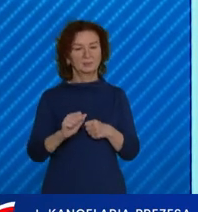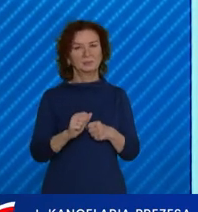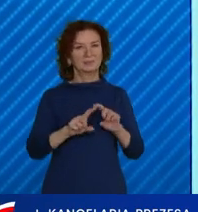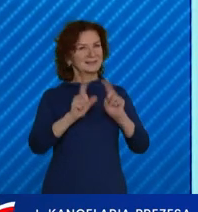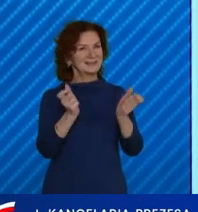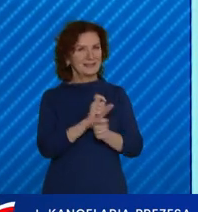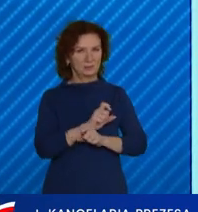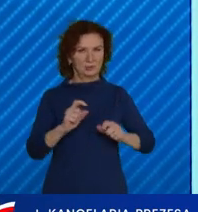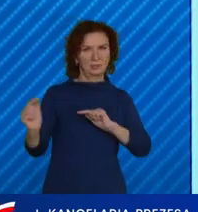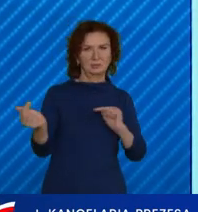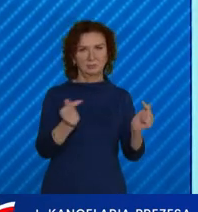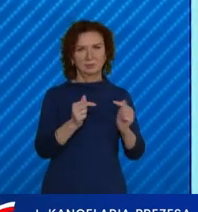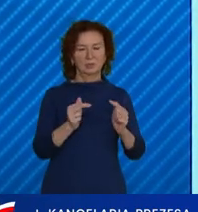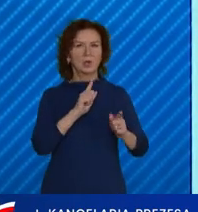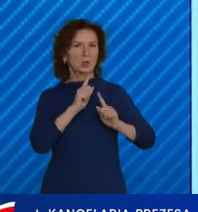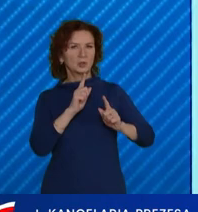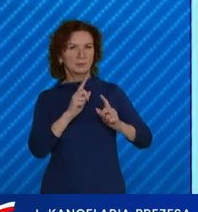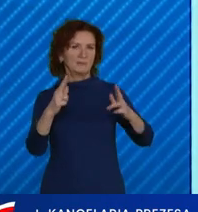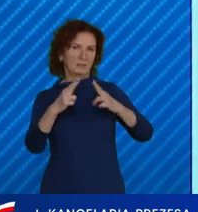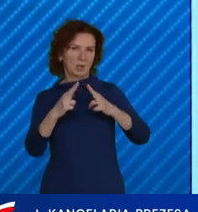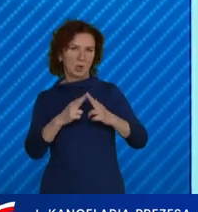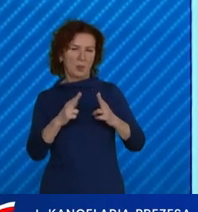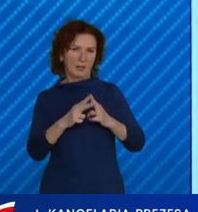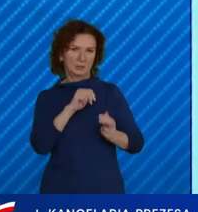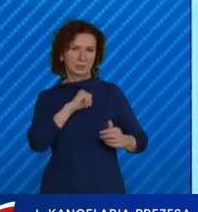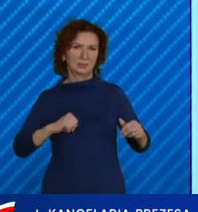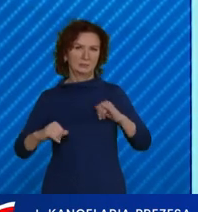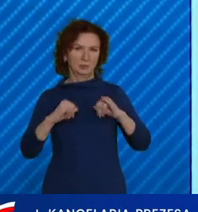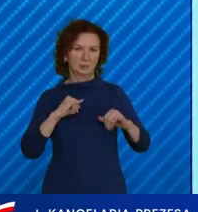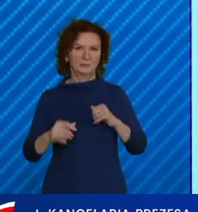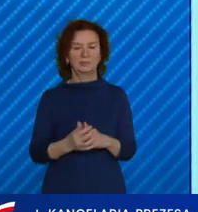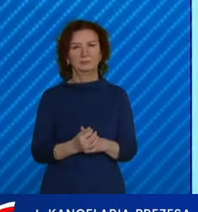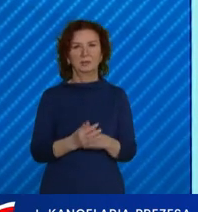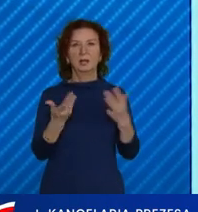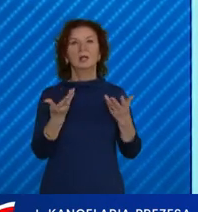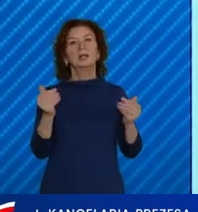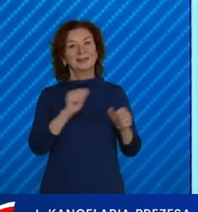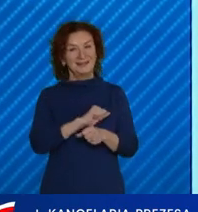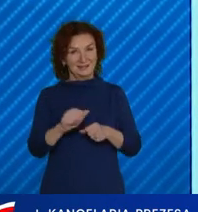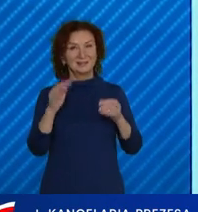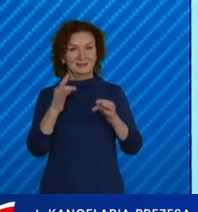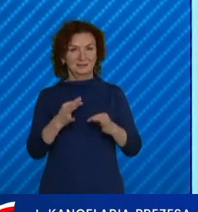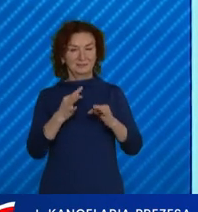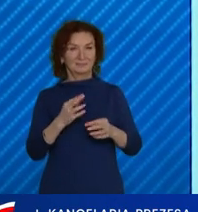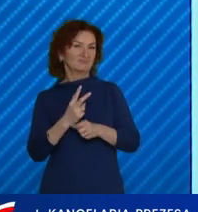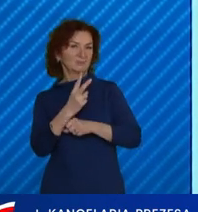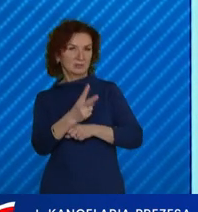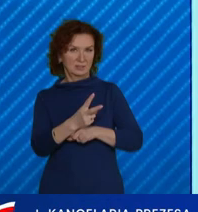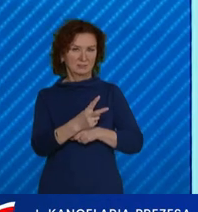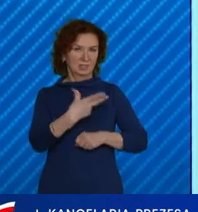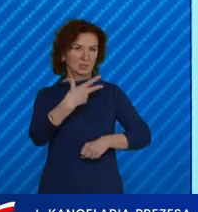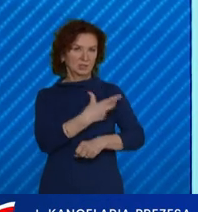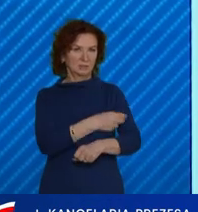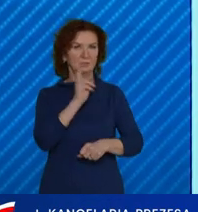z samorządowcami. Ile jest dostępnych szczepionek? Każdy też może zweryfikować na